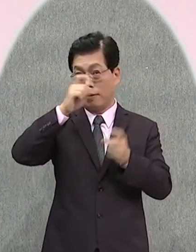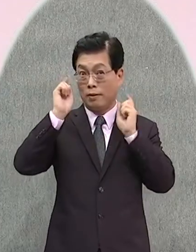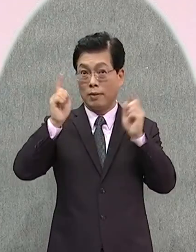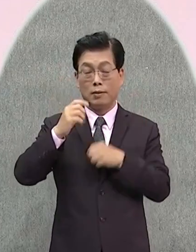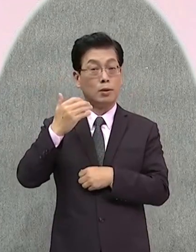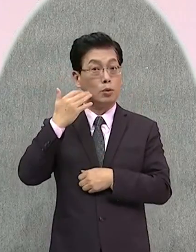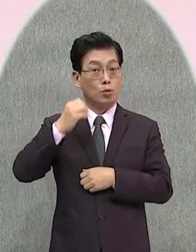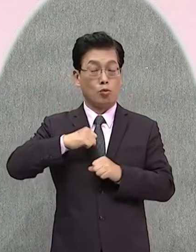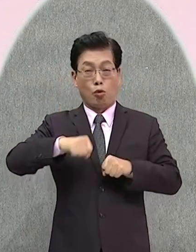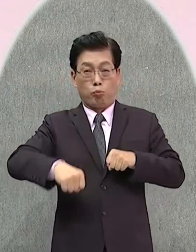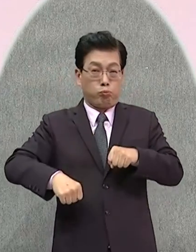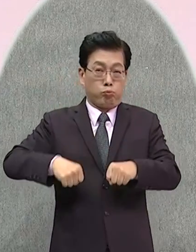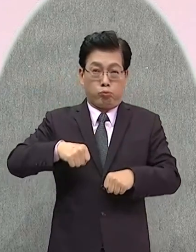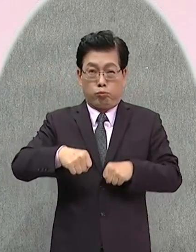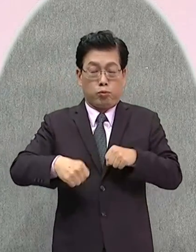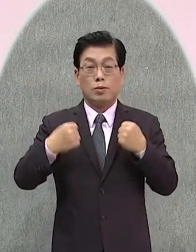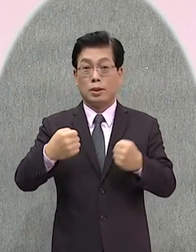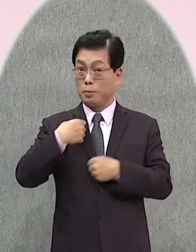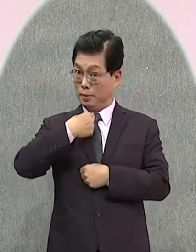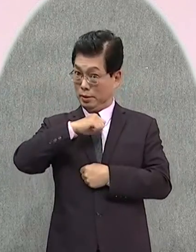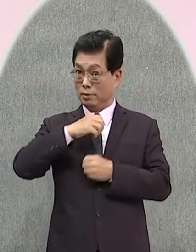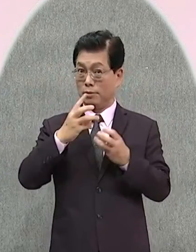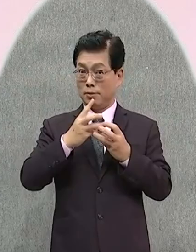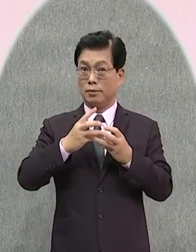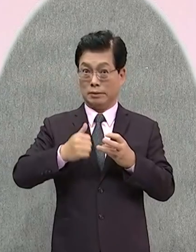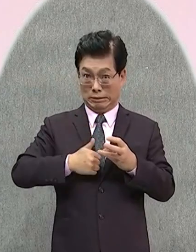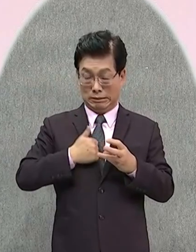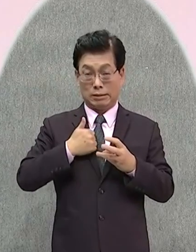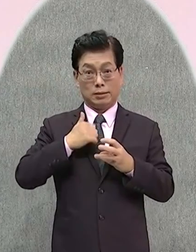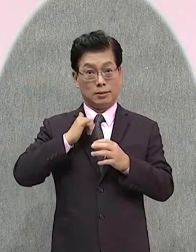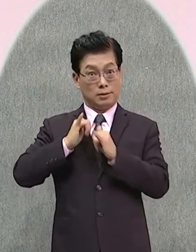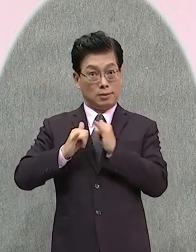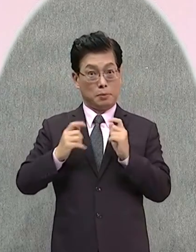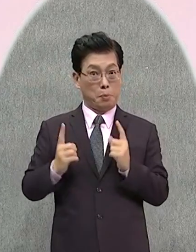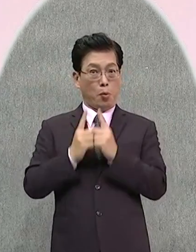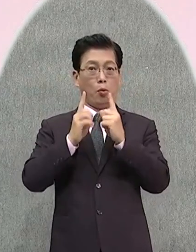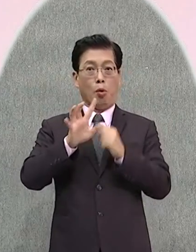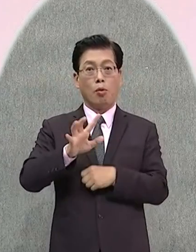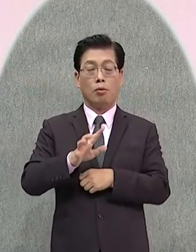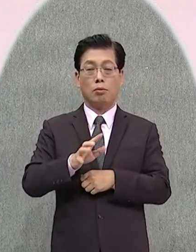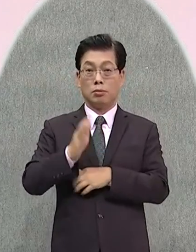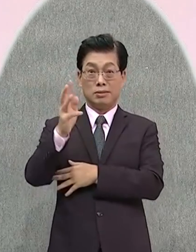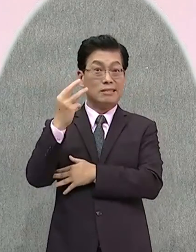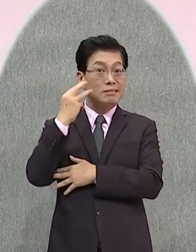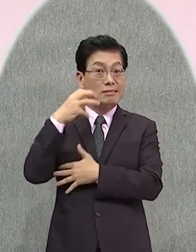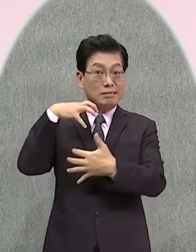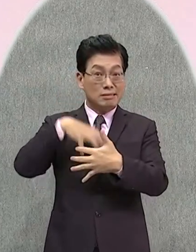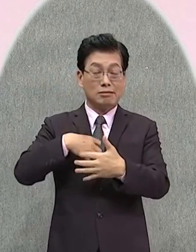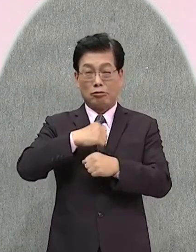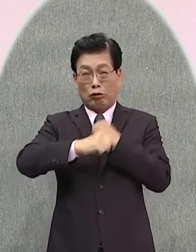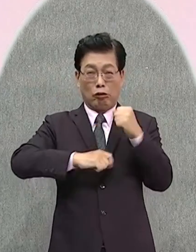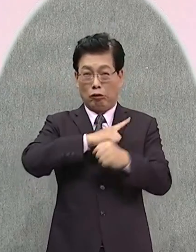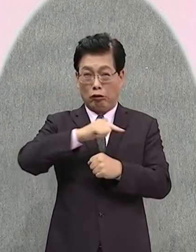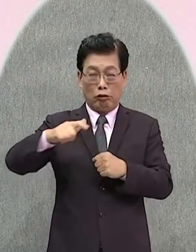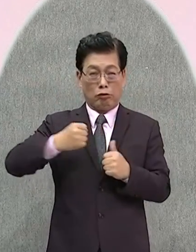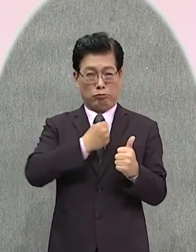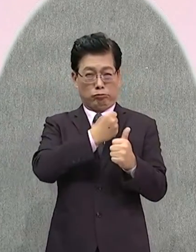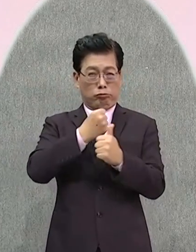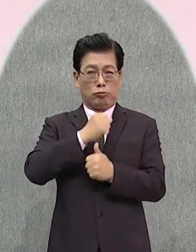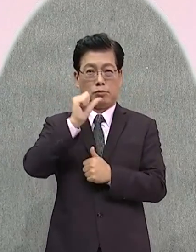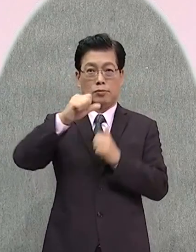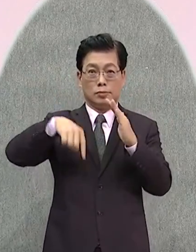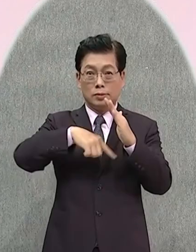当魔兽世界在台湾的现实社会中出现，政治的魔兽完全控制了五